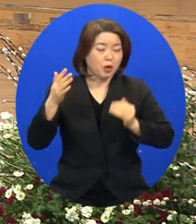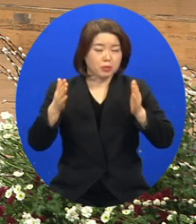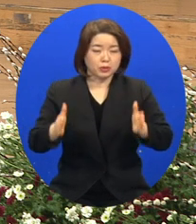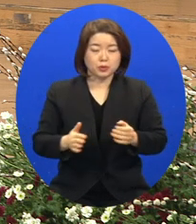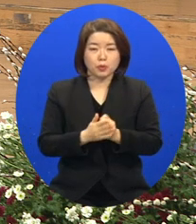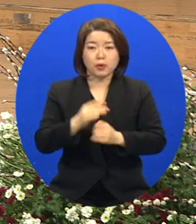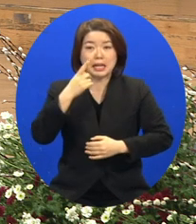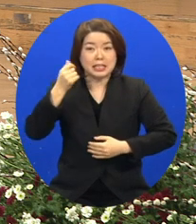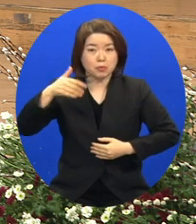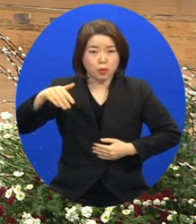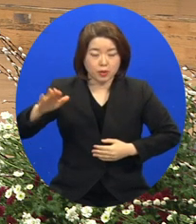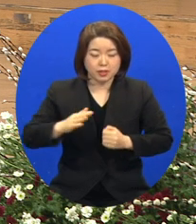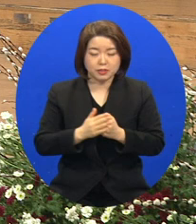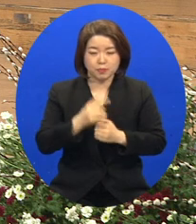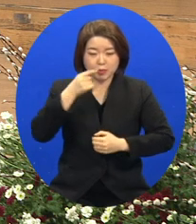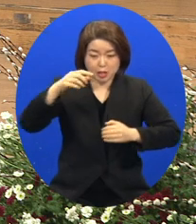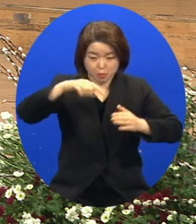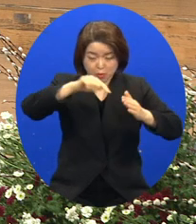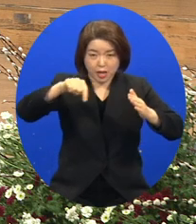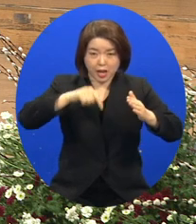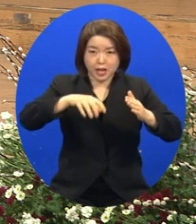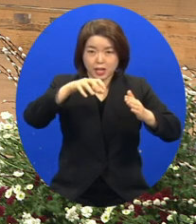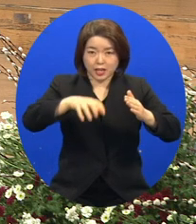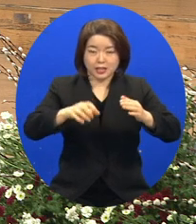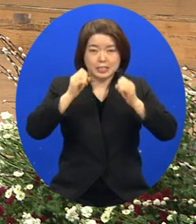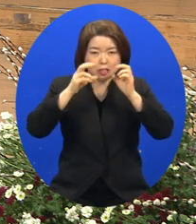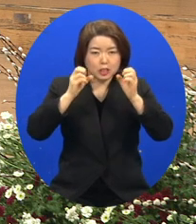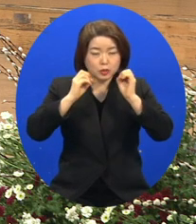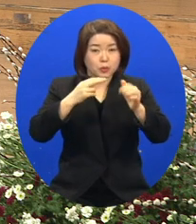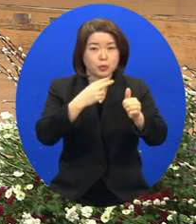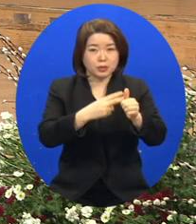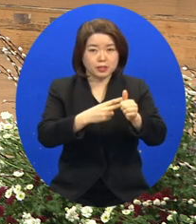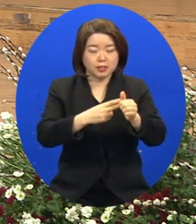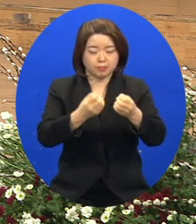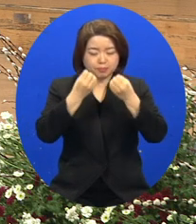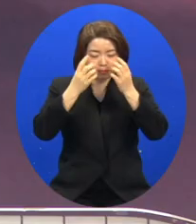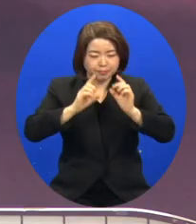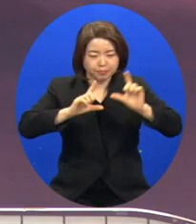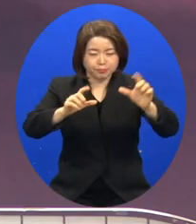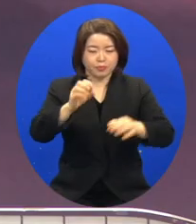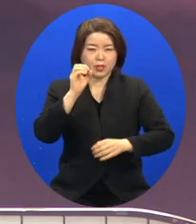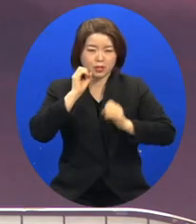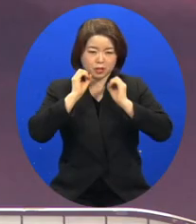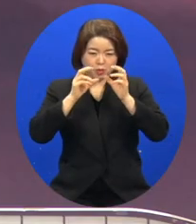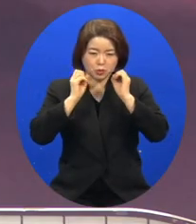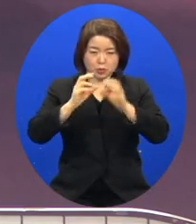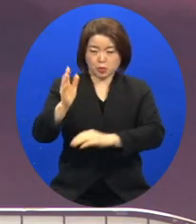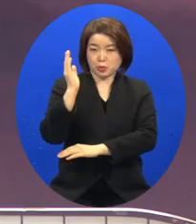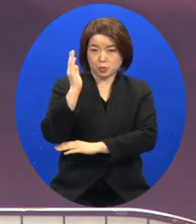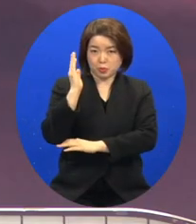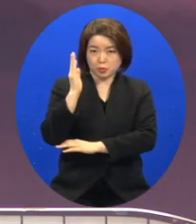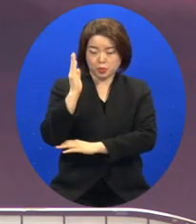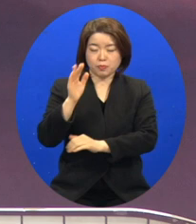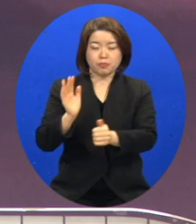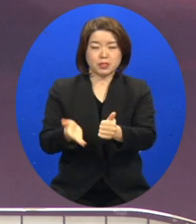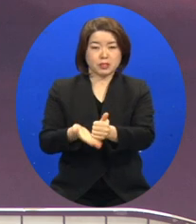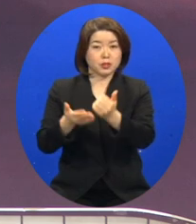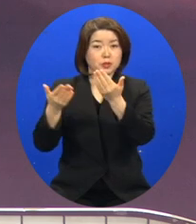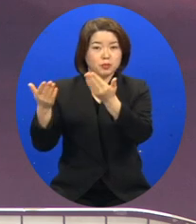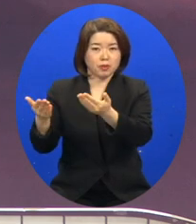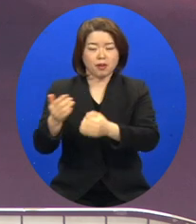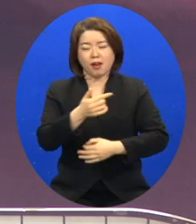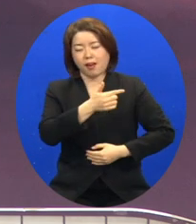있는 우리 한국 선교사님들 신년 선교 대회를 섬기고 맞습니다 정말 커널 내가 있었습니다